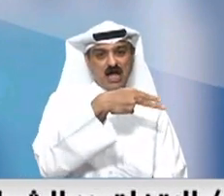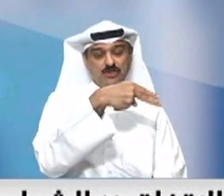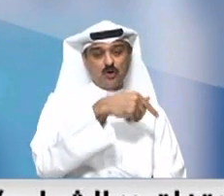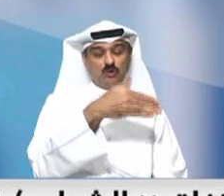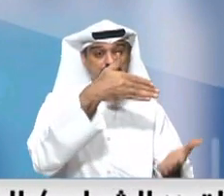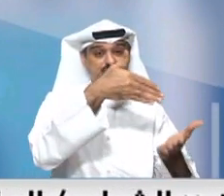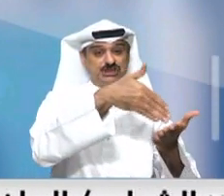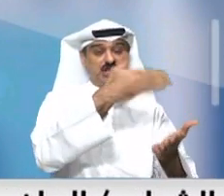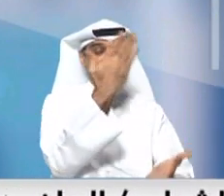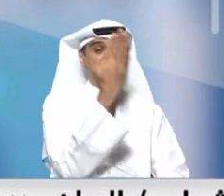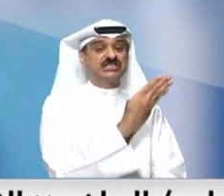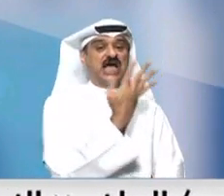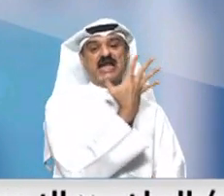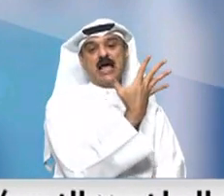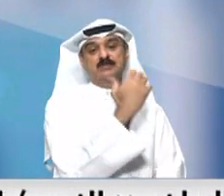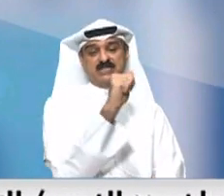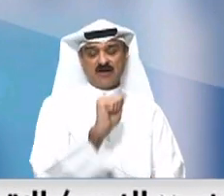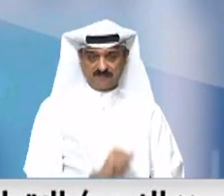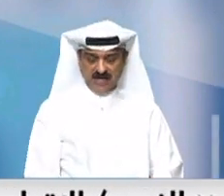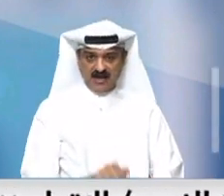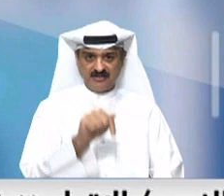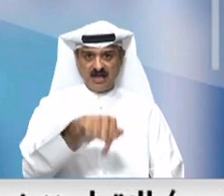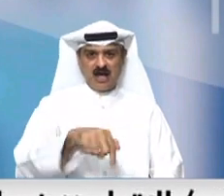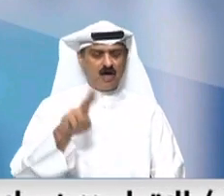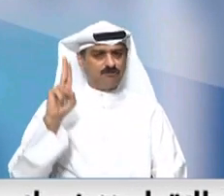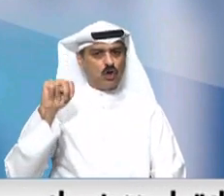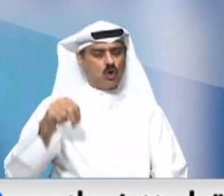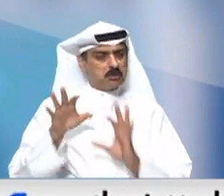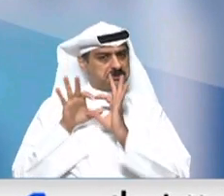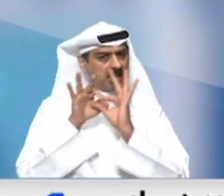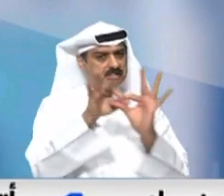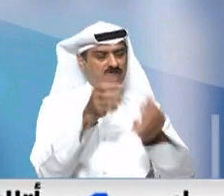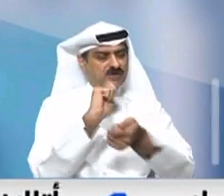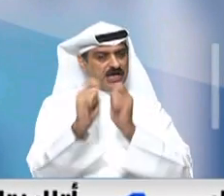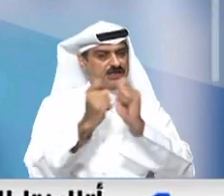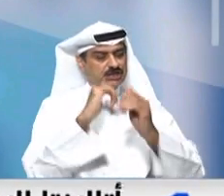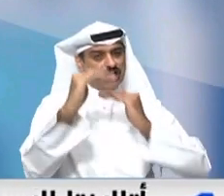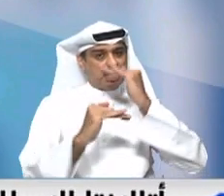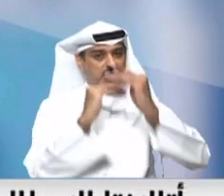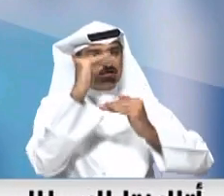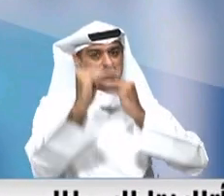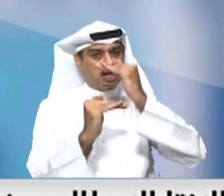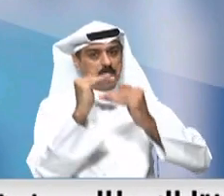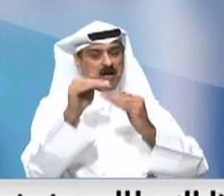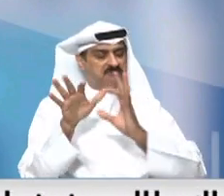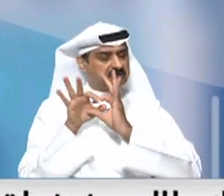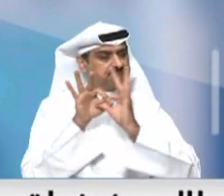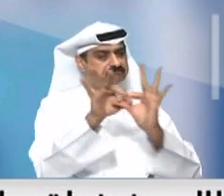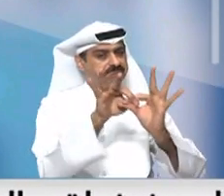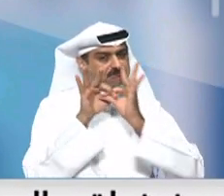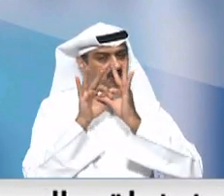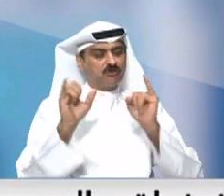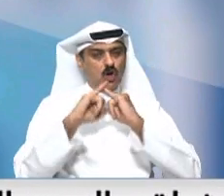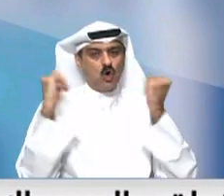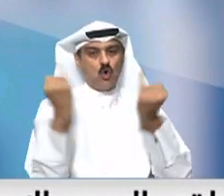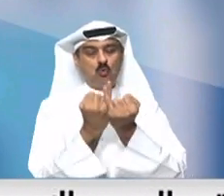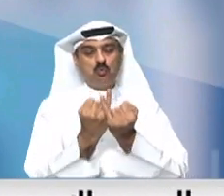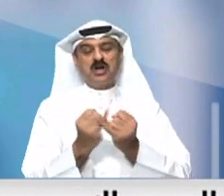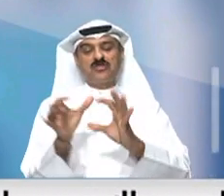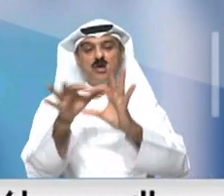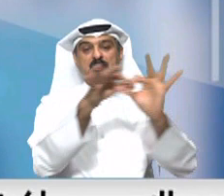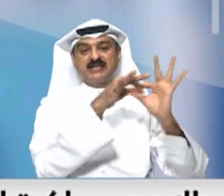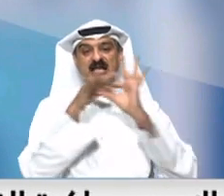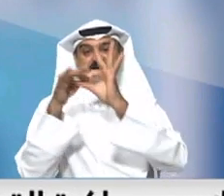الإسكوا بالشراكة مع مؤتمر الأمم المتحدة للتجارة والتنمية الأونكتاد ومنظمة التعاون الاقتصادي